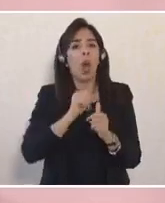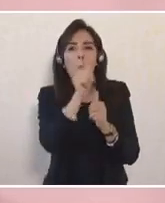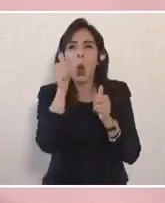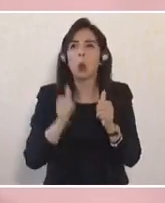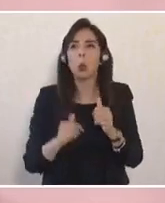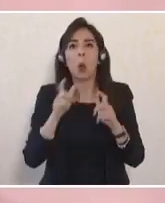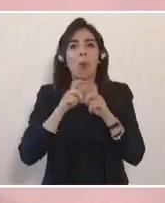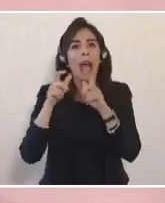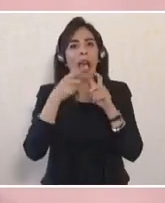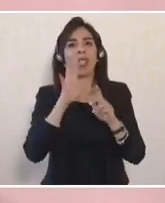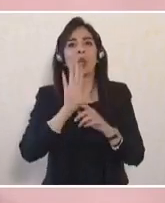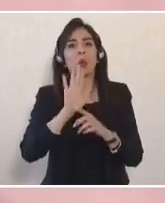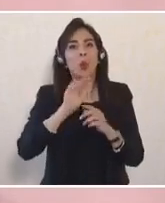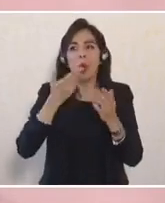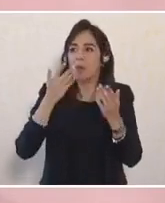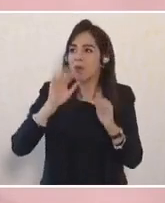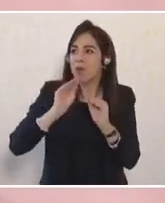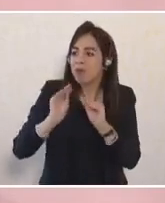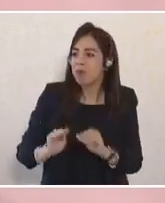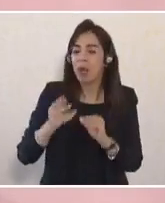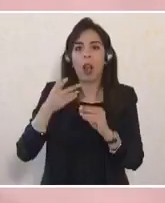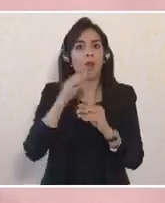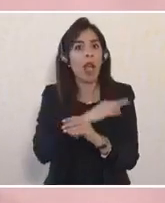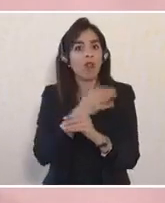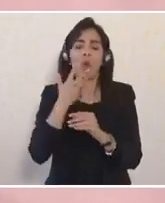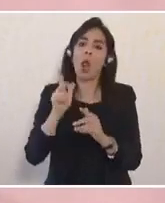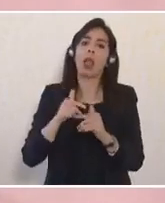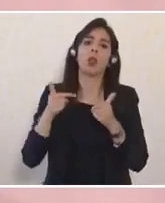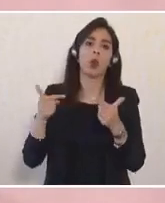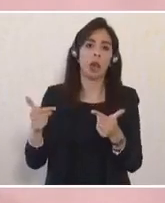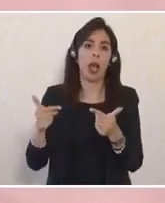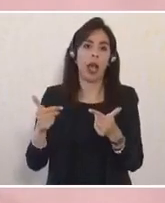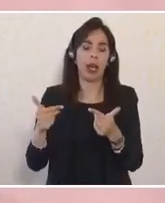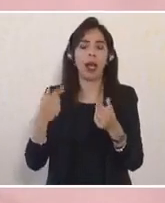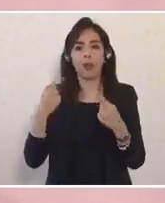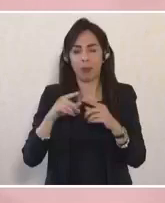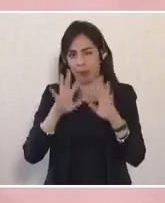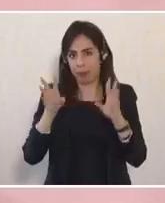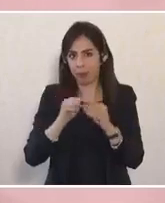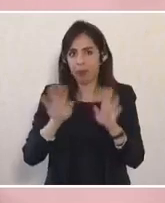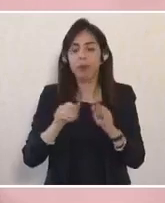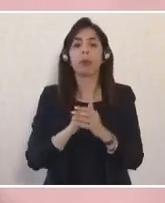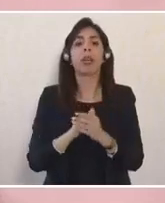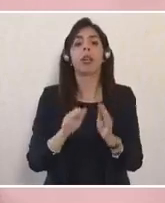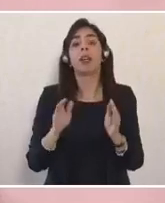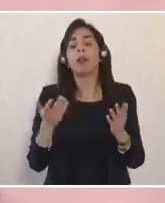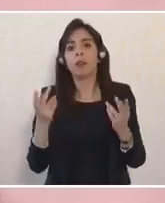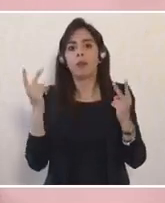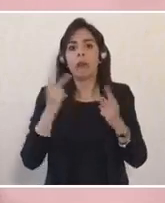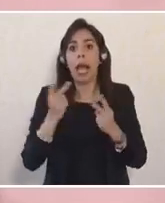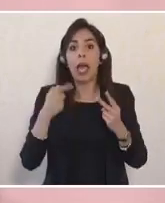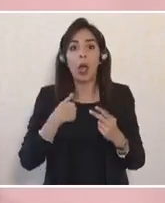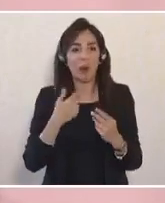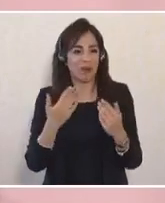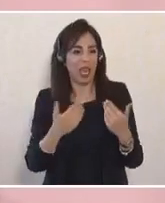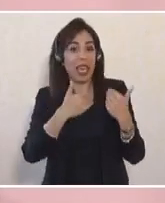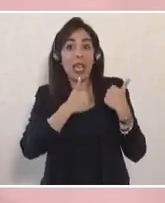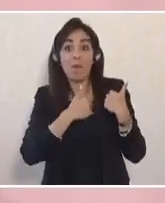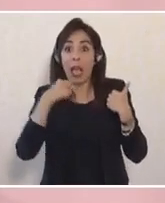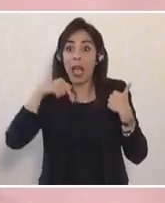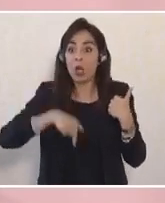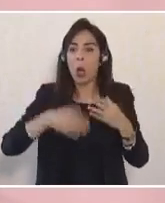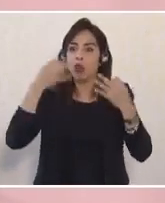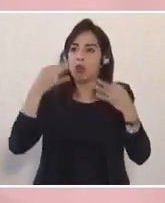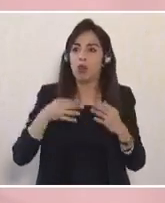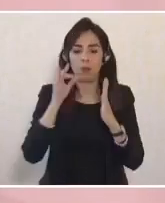Quindi, però, ora io non ho alcun dubbio che gli impegni presi in termini di, come dire, di